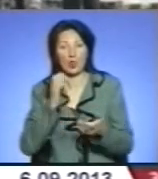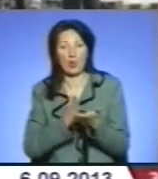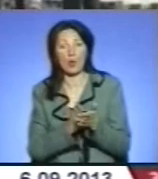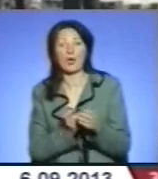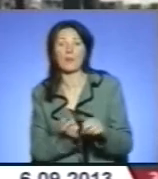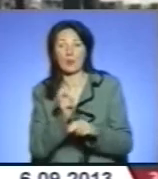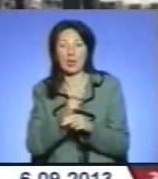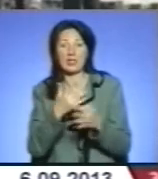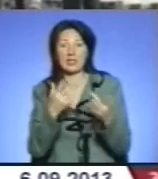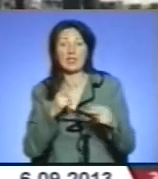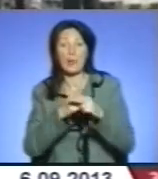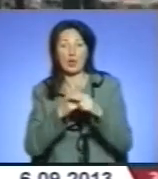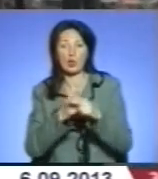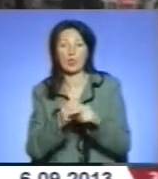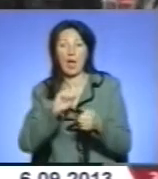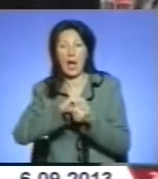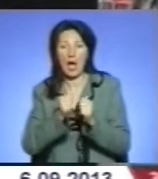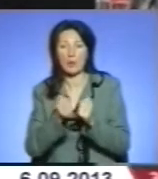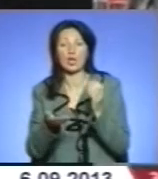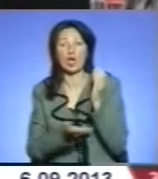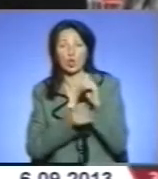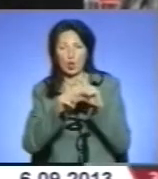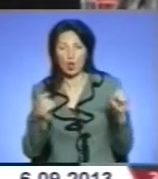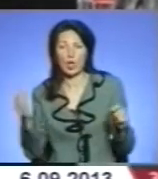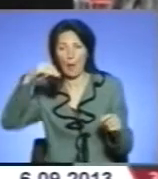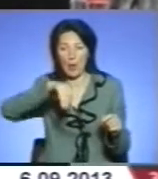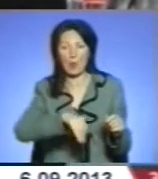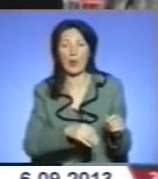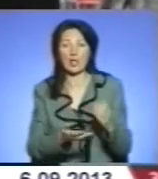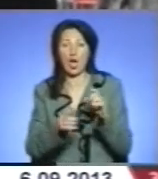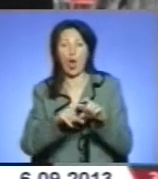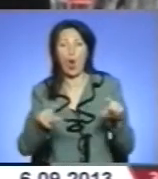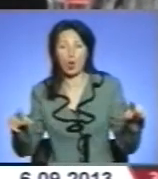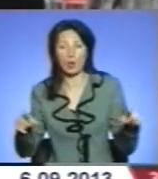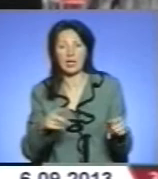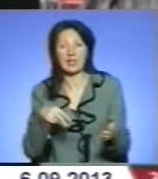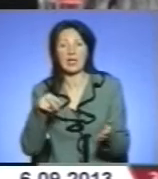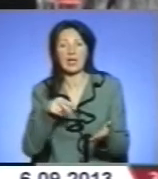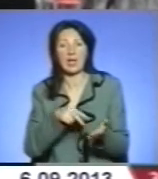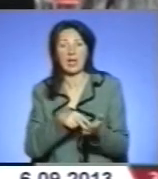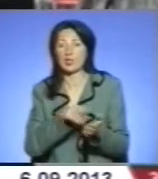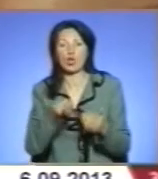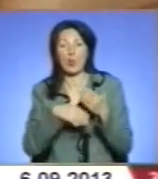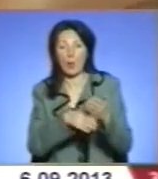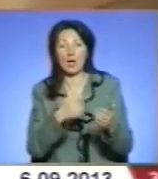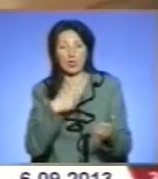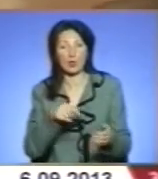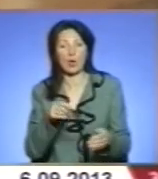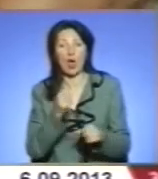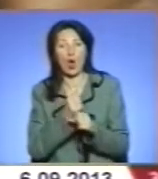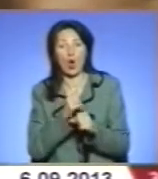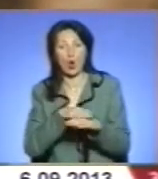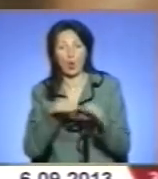– камені, дошки, парапети, колоди. При цьому не ставати на ноги та не допомагати собі руками. Ілля Прінь захоплюється велотріалом